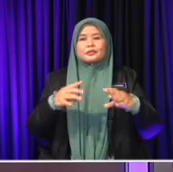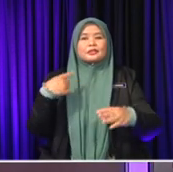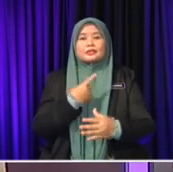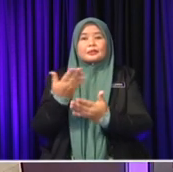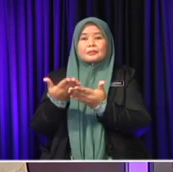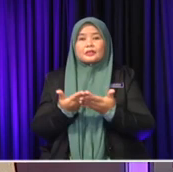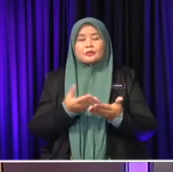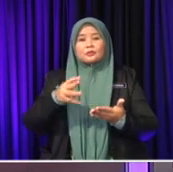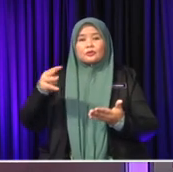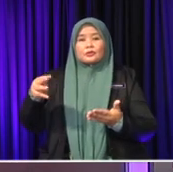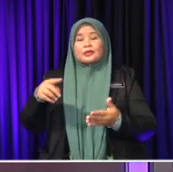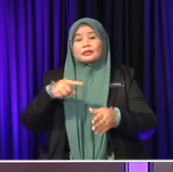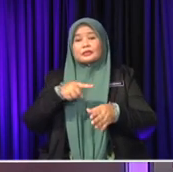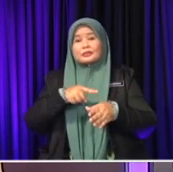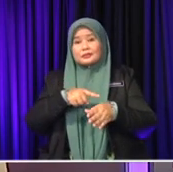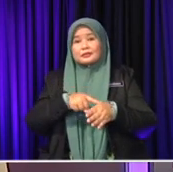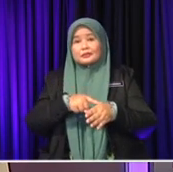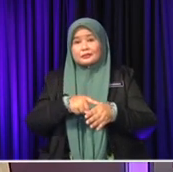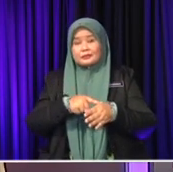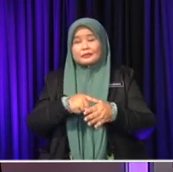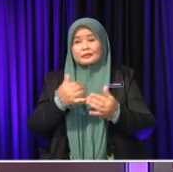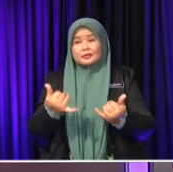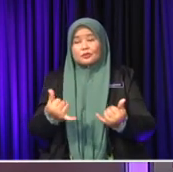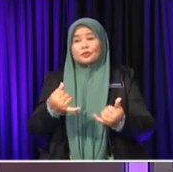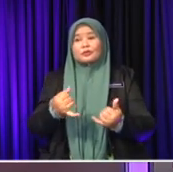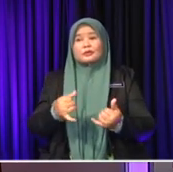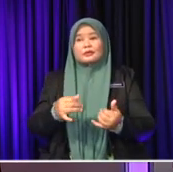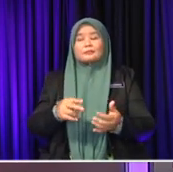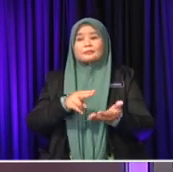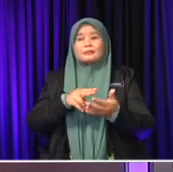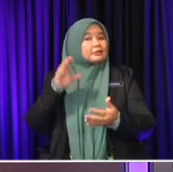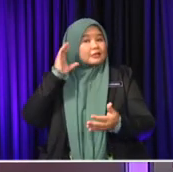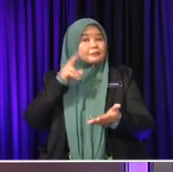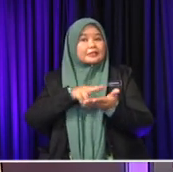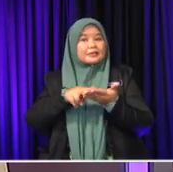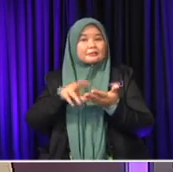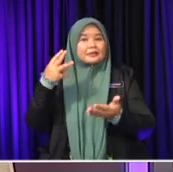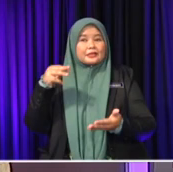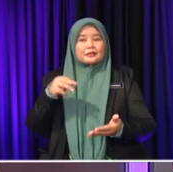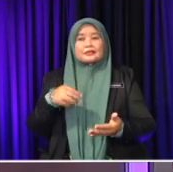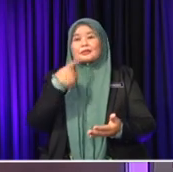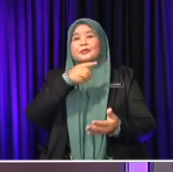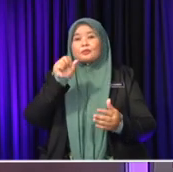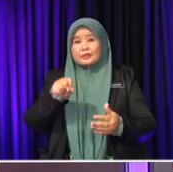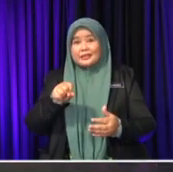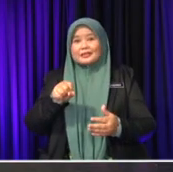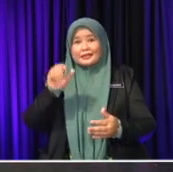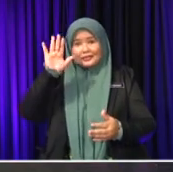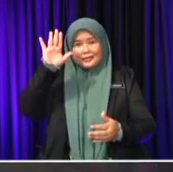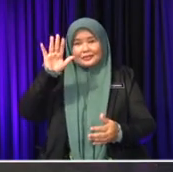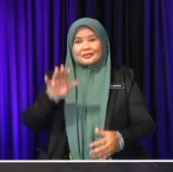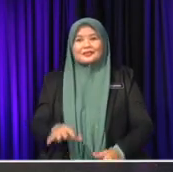murid di studio memperdengarkan bacaan mereka boleh tak segera angkat tangan